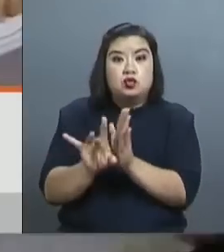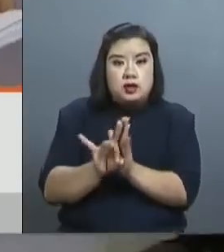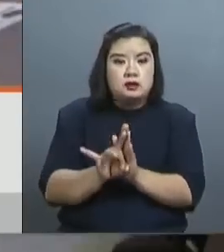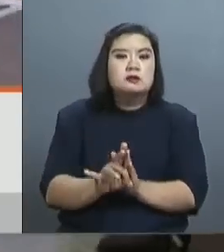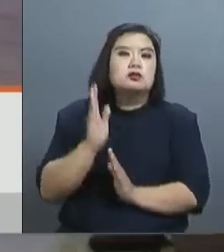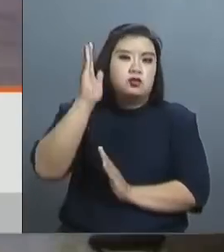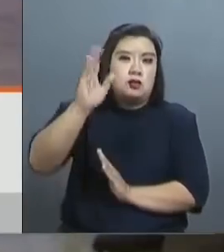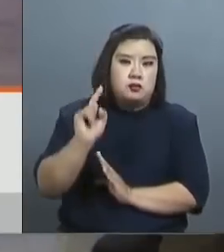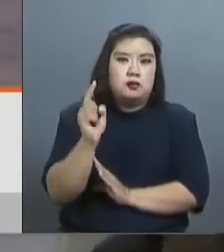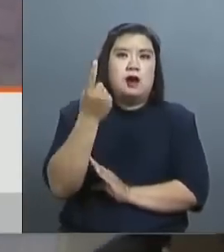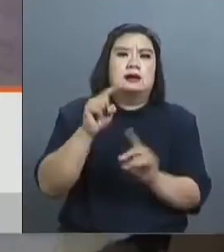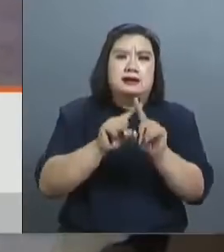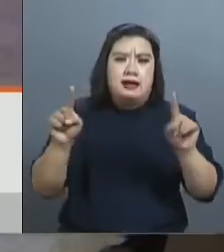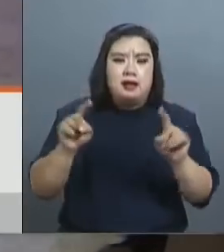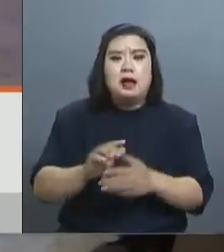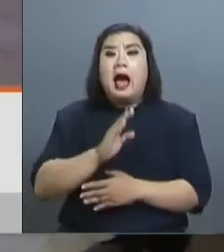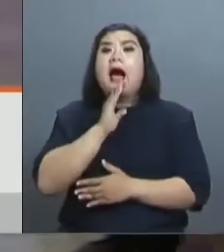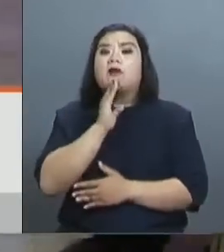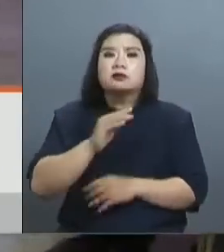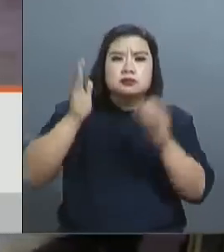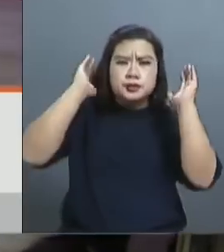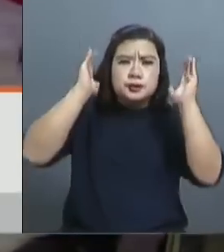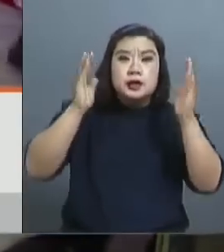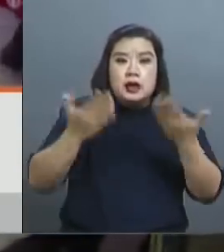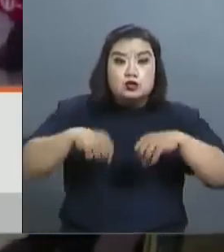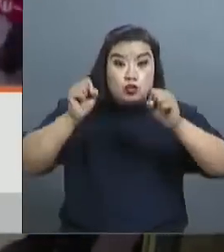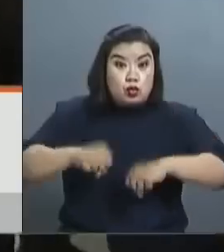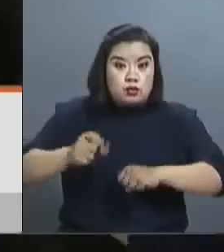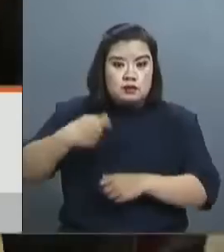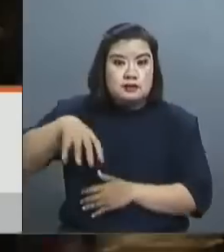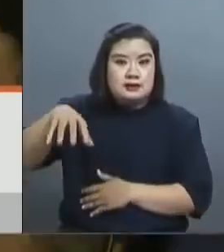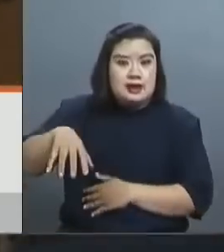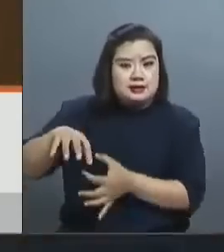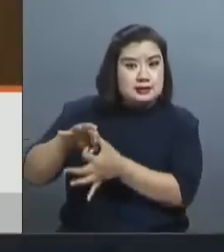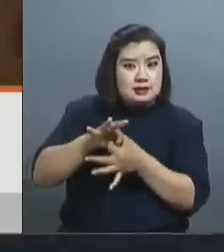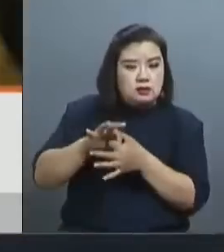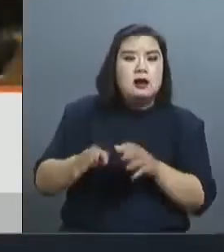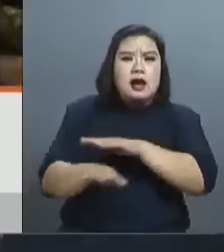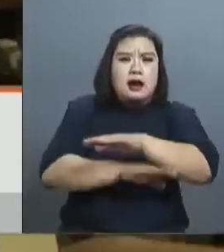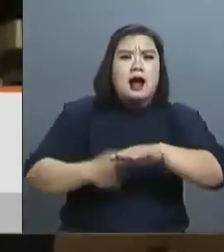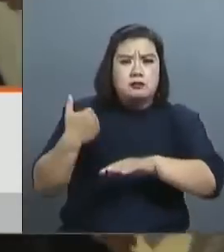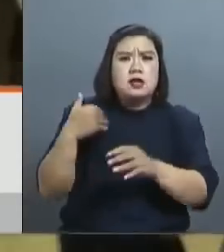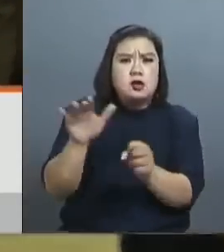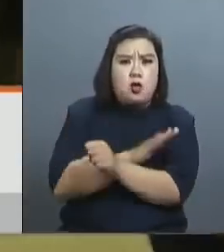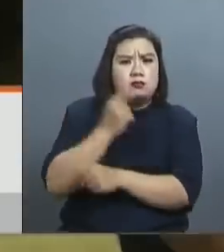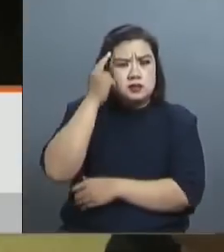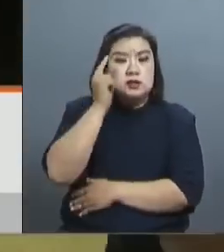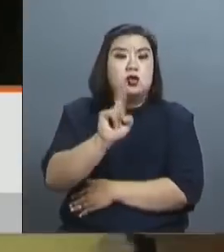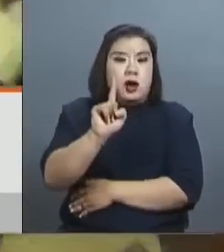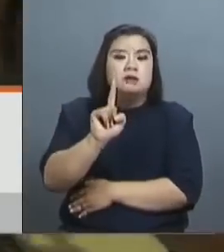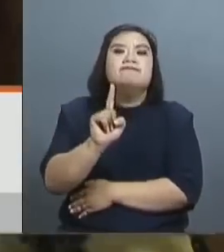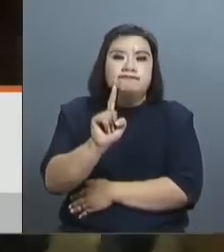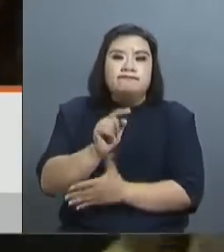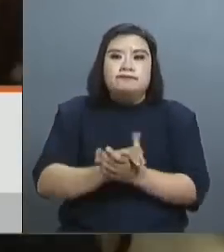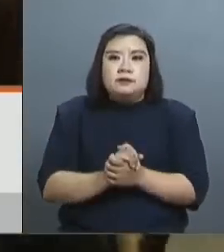ไปแต่จากการอภิปรายเพื่อนำไปสู่การวินิจฉัยศาลก็เห็นว่าคดีมีพยานหลักฐานเพียงพอที่จะพิจารณาวินิจฉัย